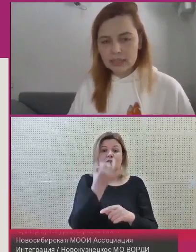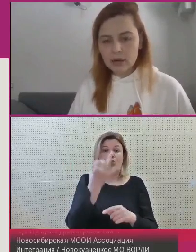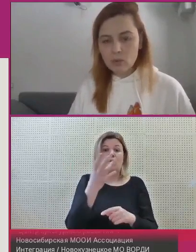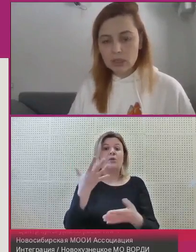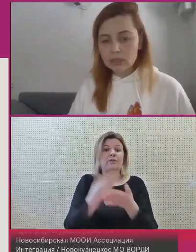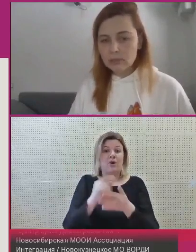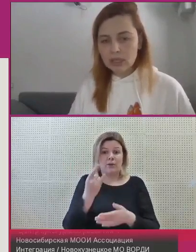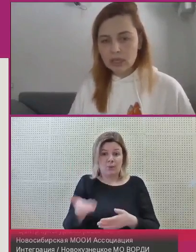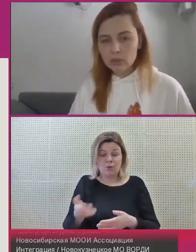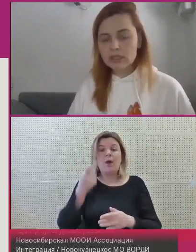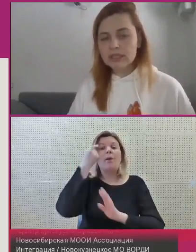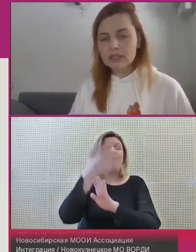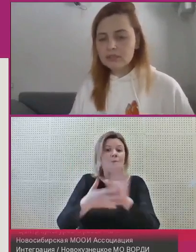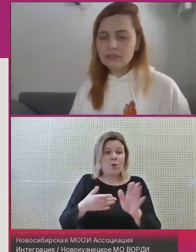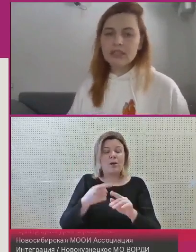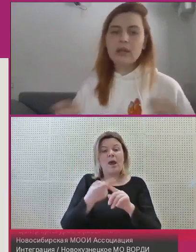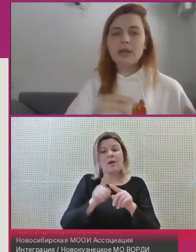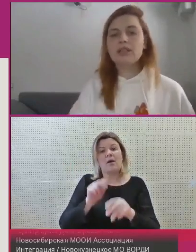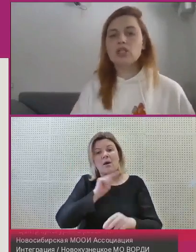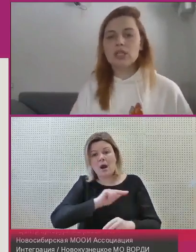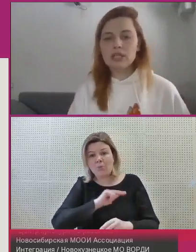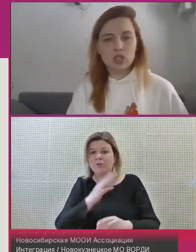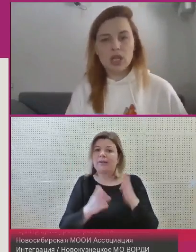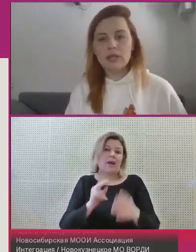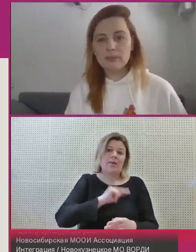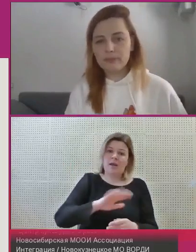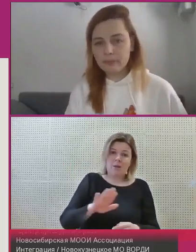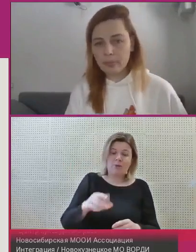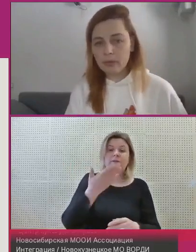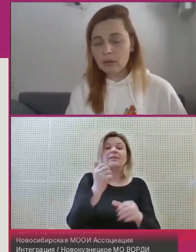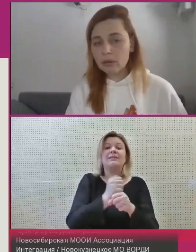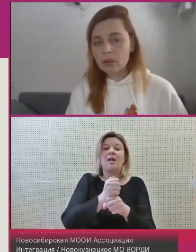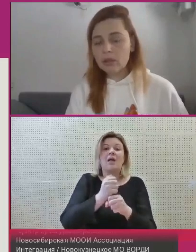поняли, как это работает, либо не работает, сделали вывод и опять начали сначала.